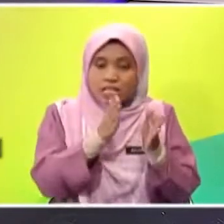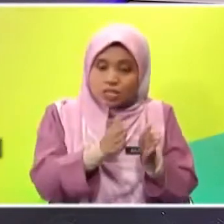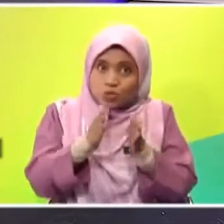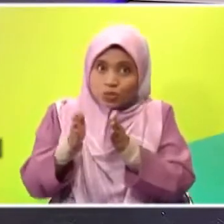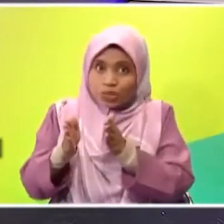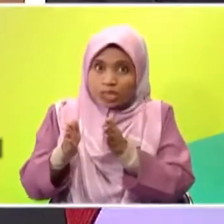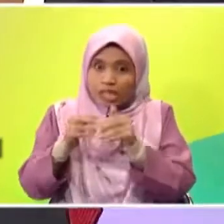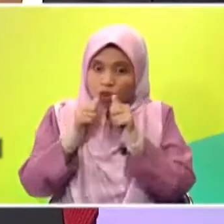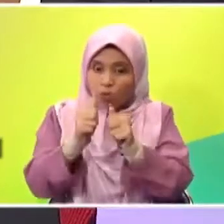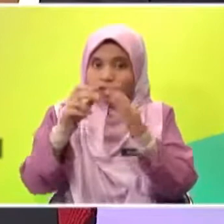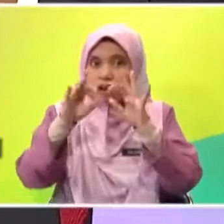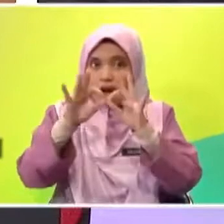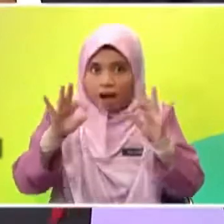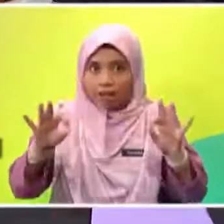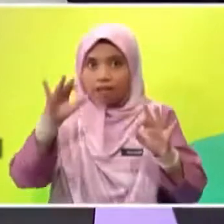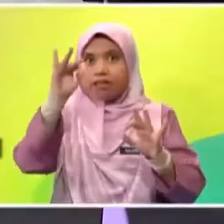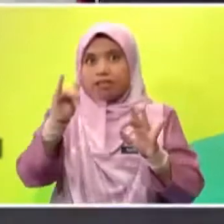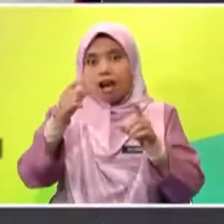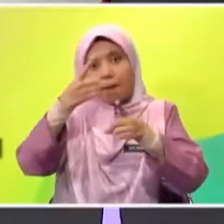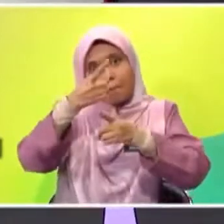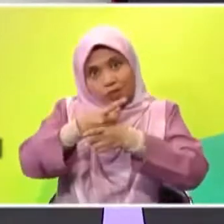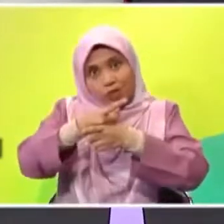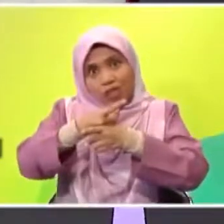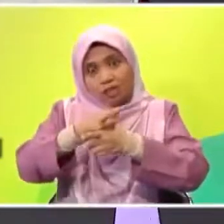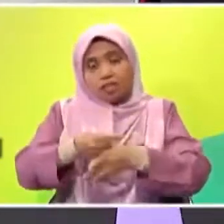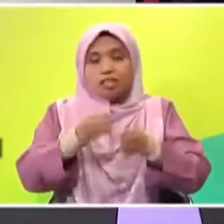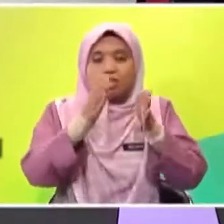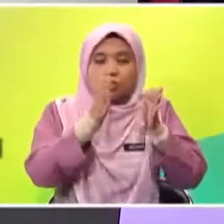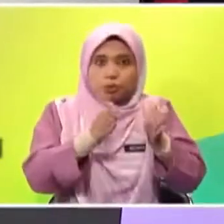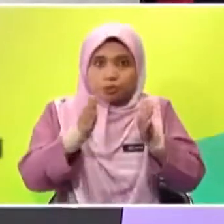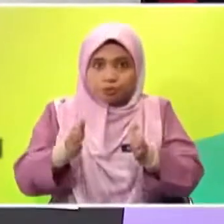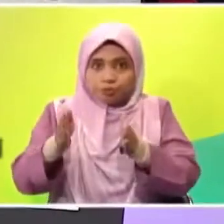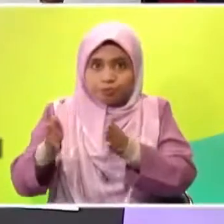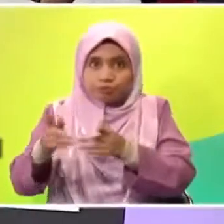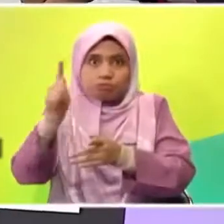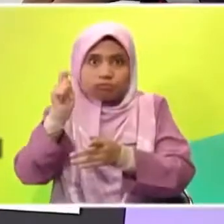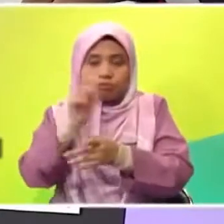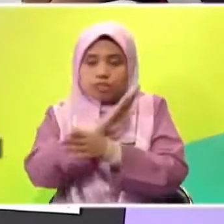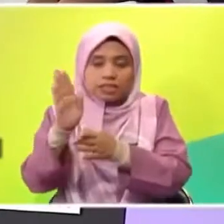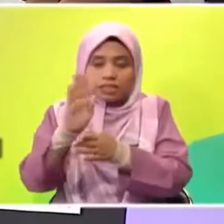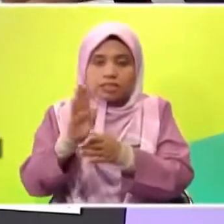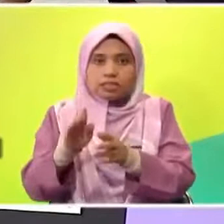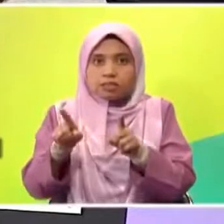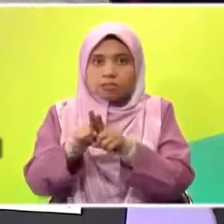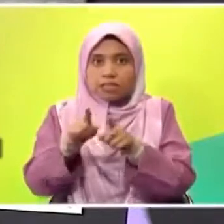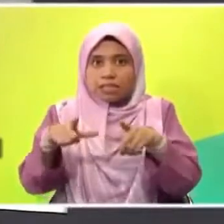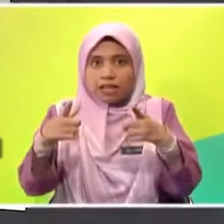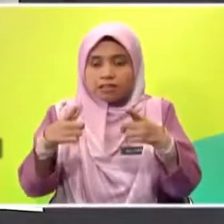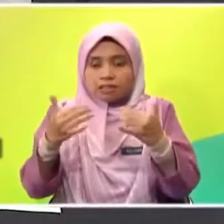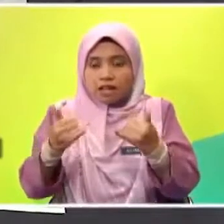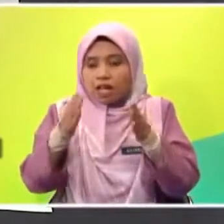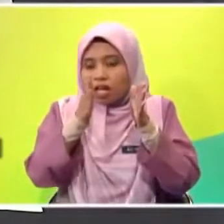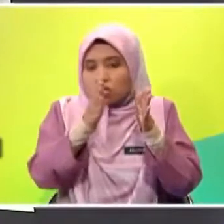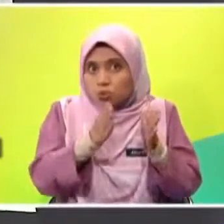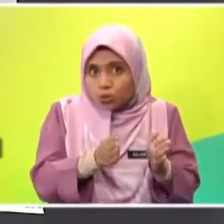kini cabut tidak Lina Oke kita amin amin amin Letakkan hiu menyertai kita pakai nah